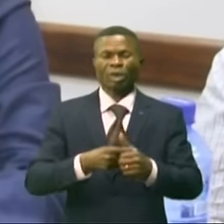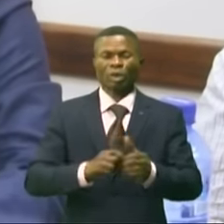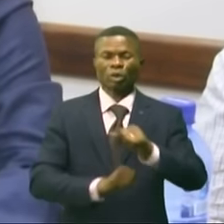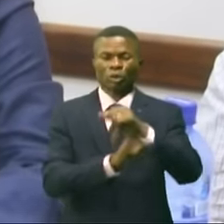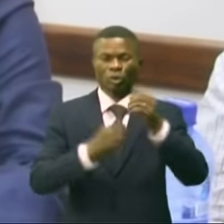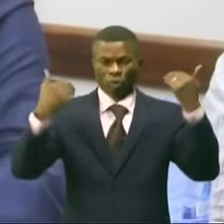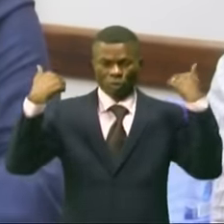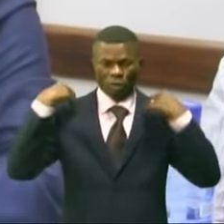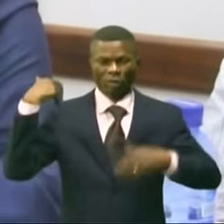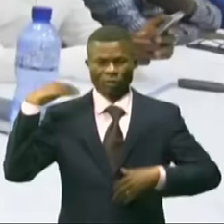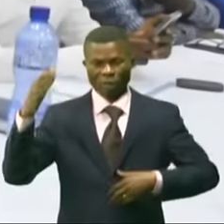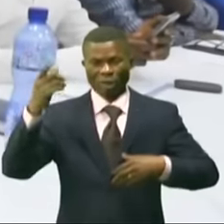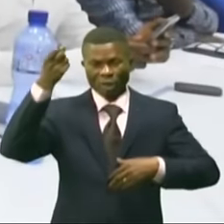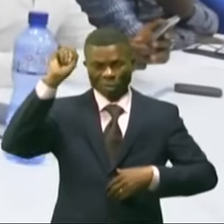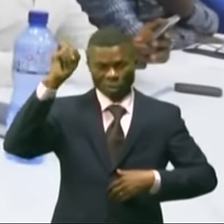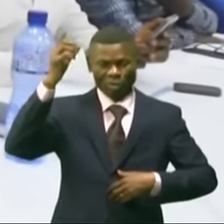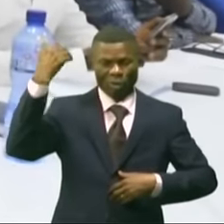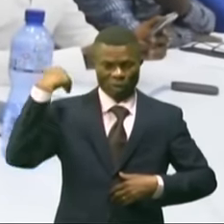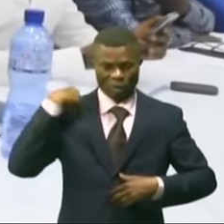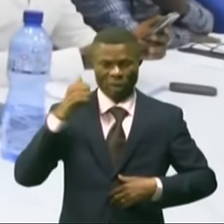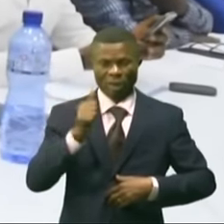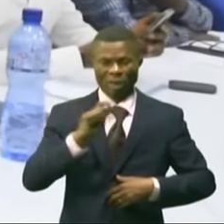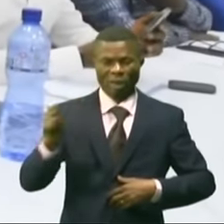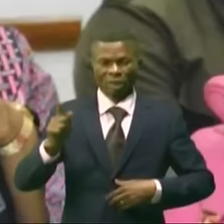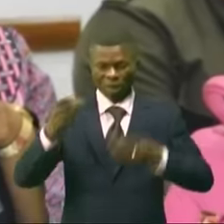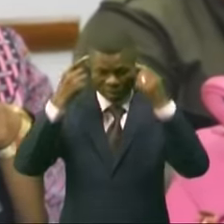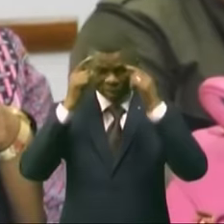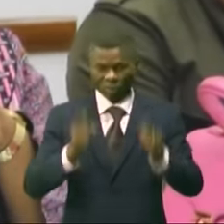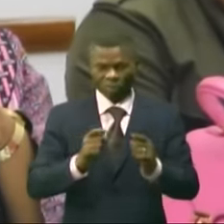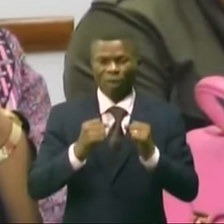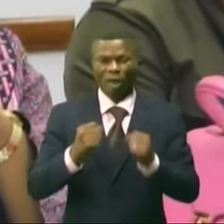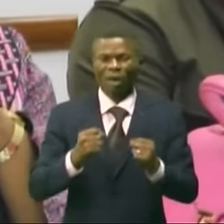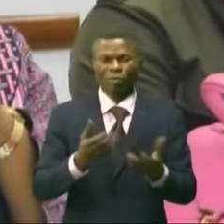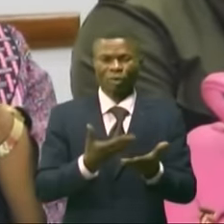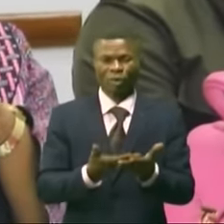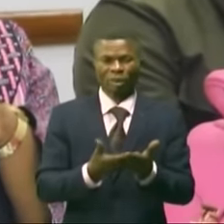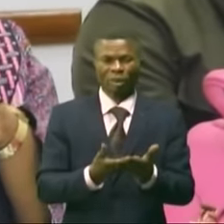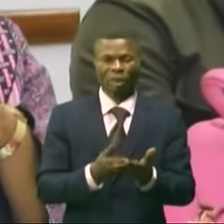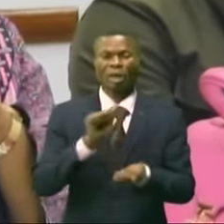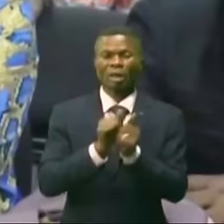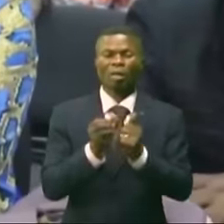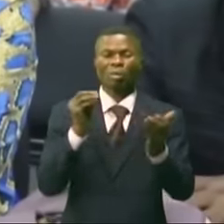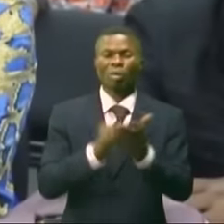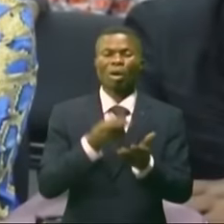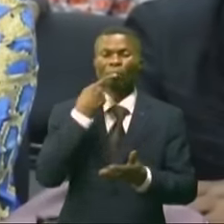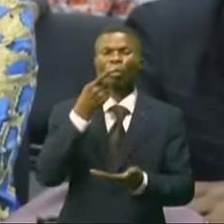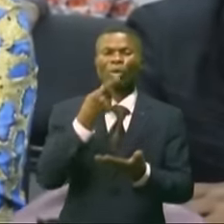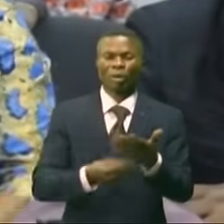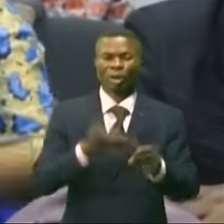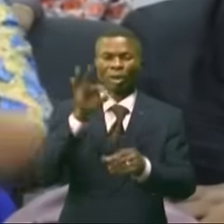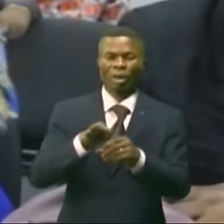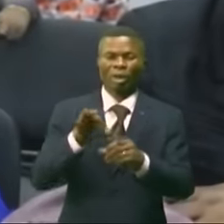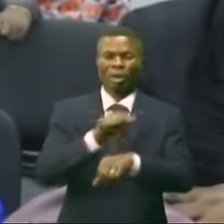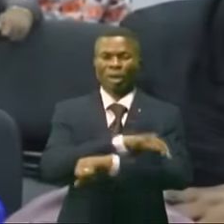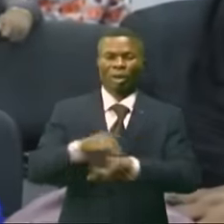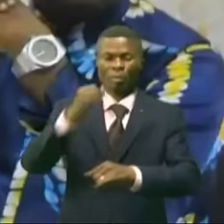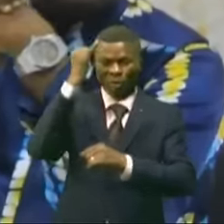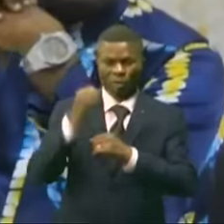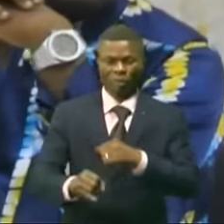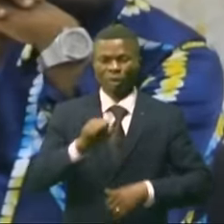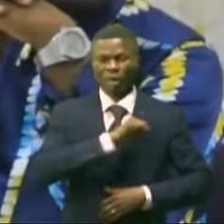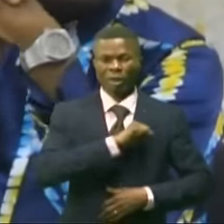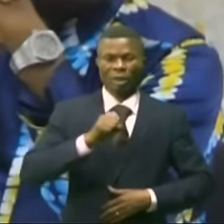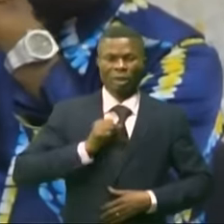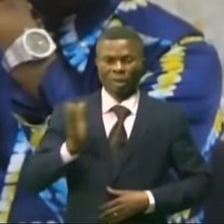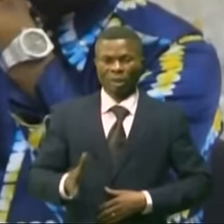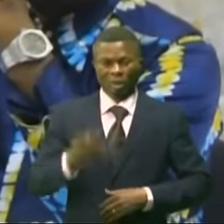autorité morale de la p aaap la discipline et l'efficacité autre question abordé l'élection du bureau définitif du Sénat